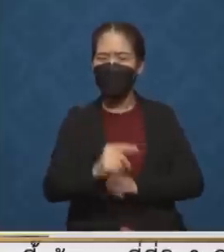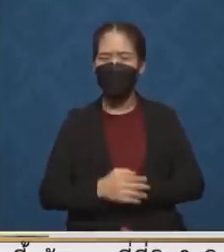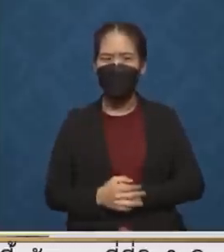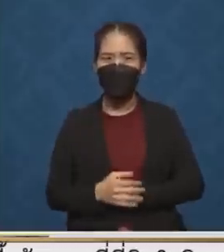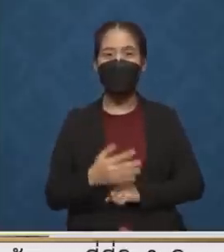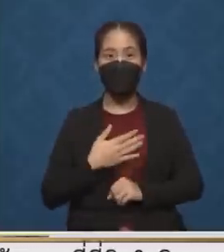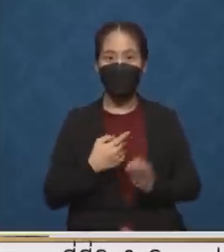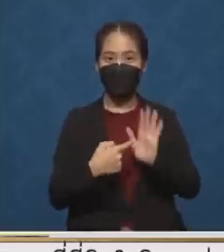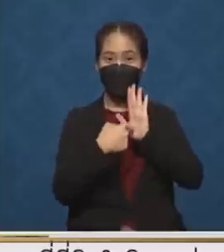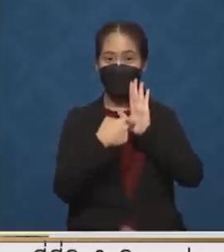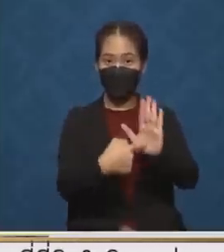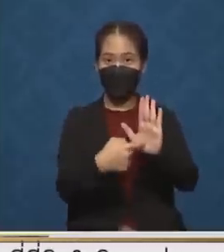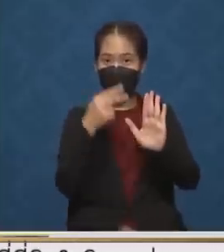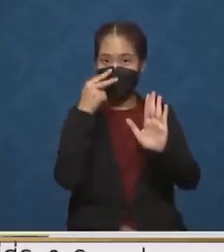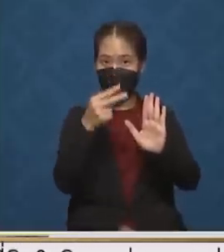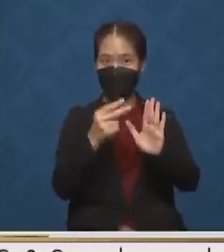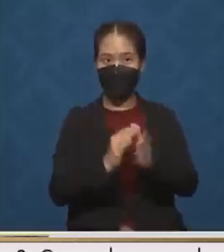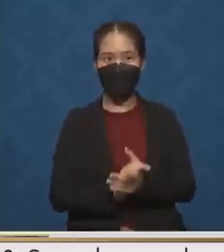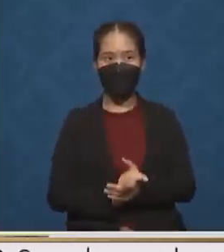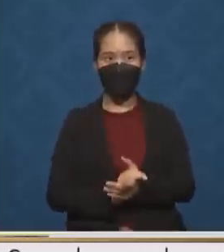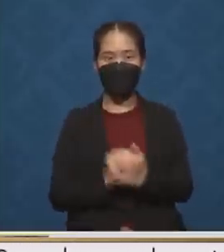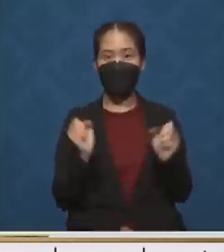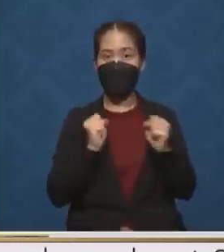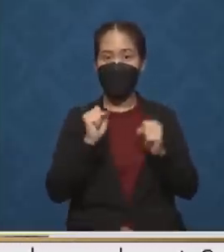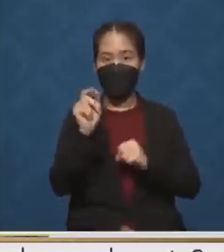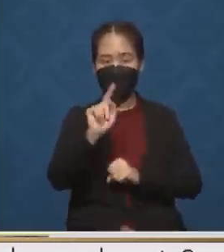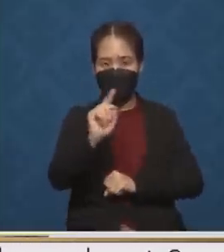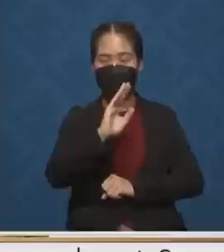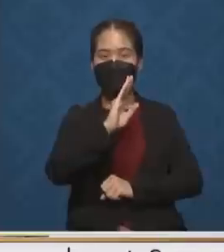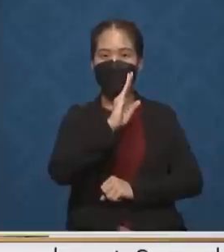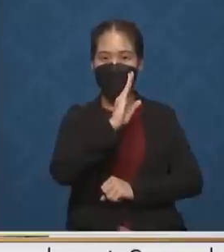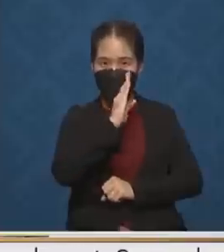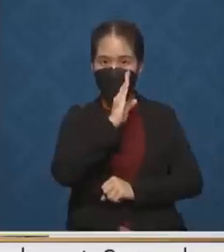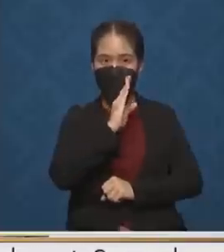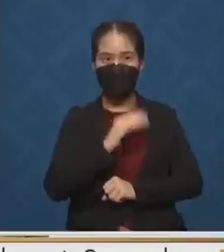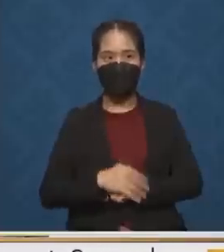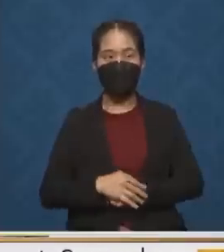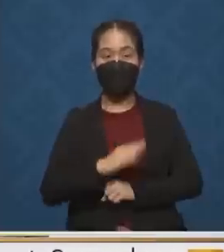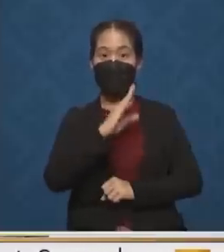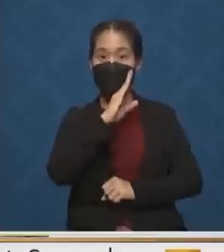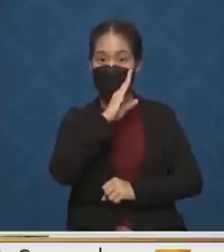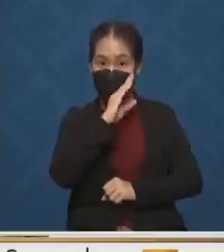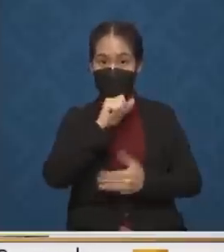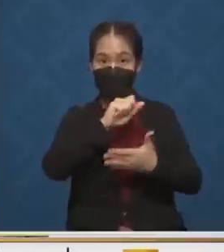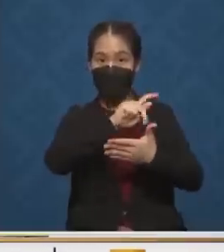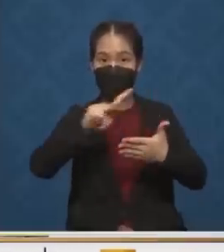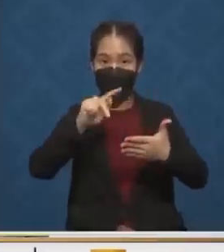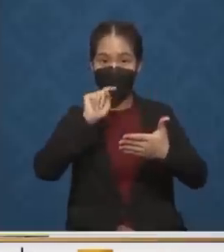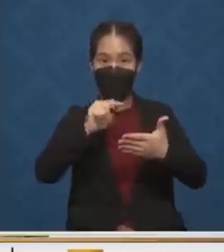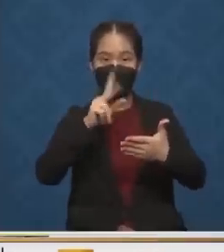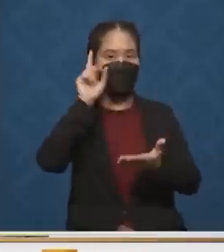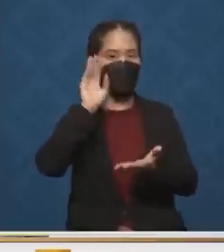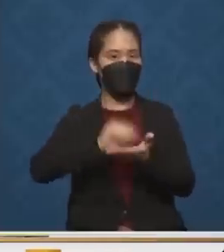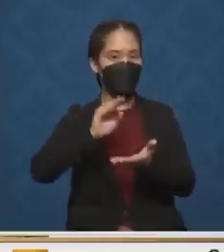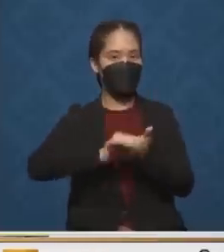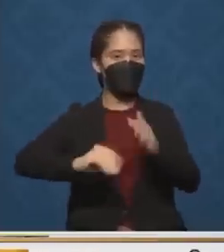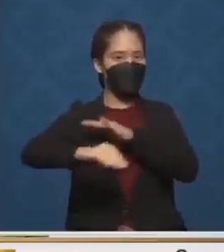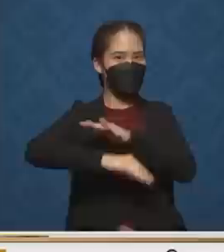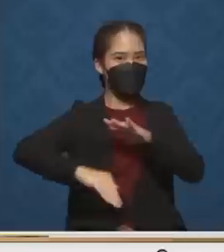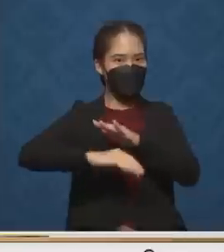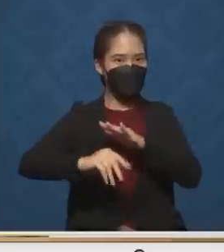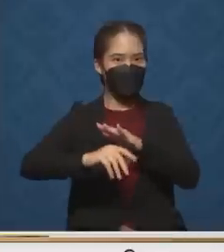ผมจะยกตวอย่างใหดูว่ามัจะน่ากลวยยไถ้าเกิดแทฟอรมที่เรีกวาถังข้อมูล Big Data ข